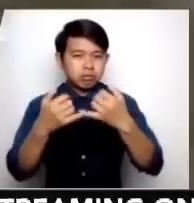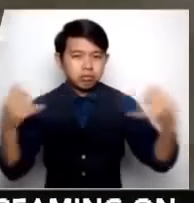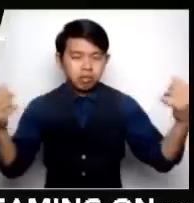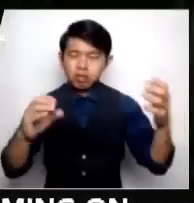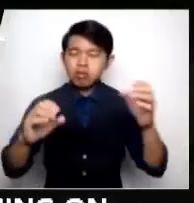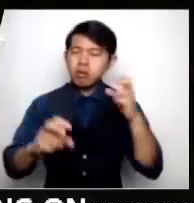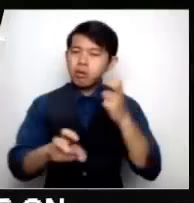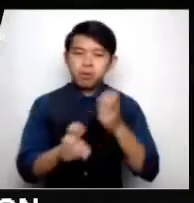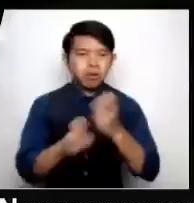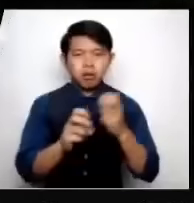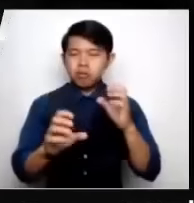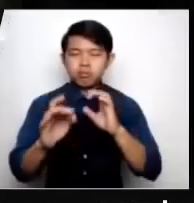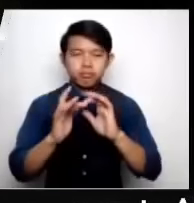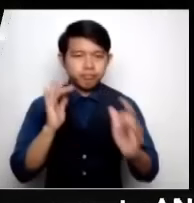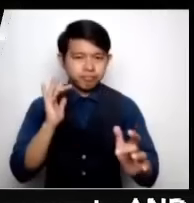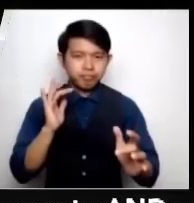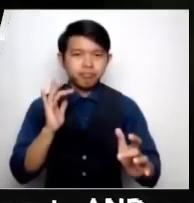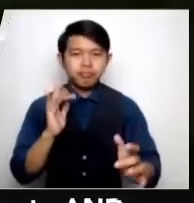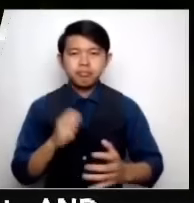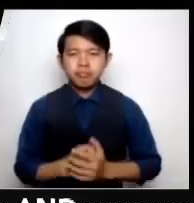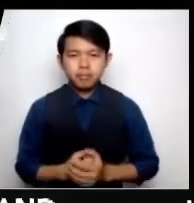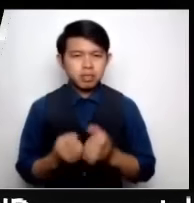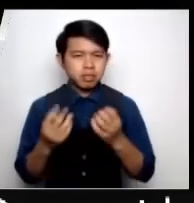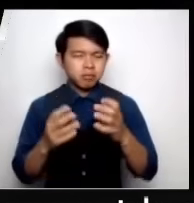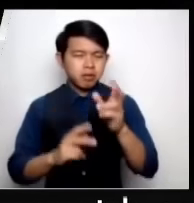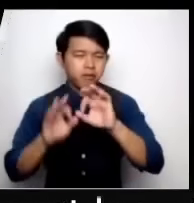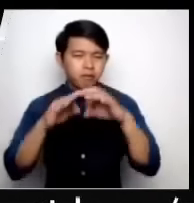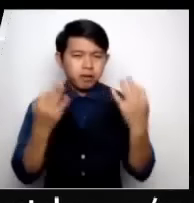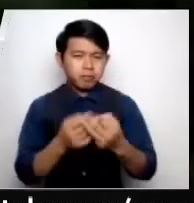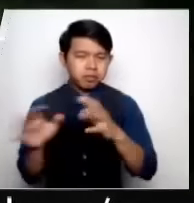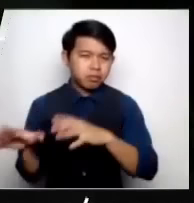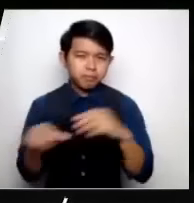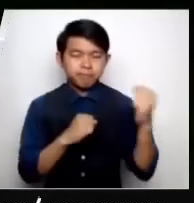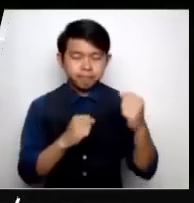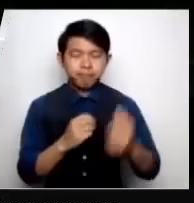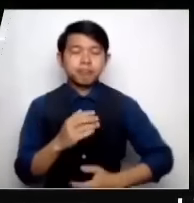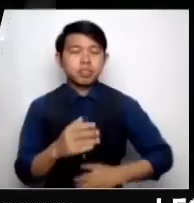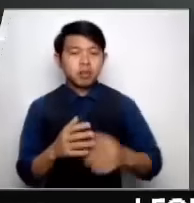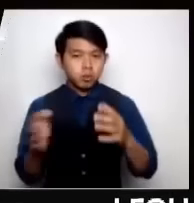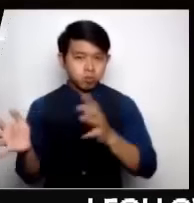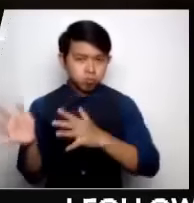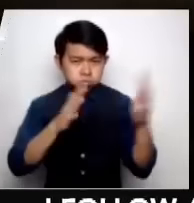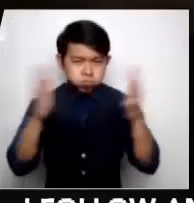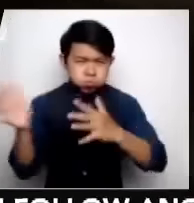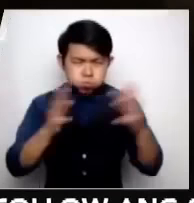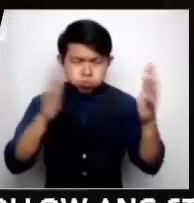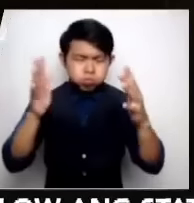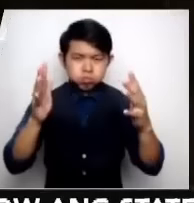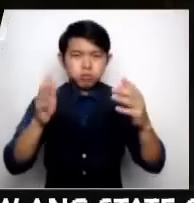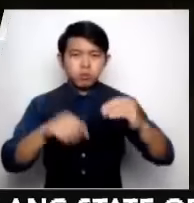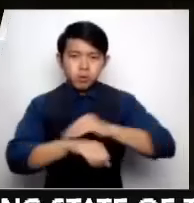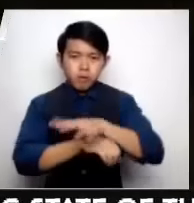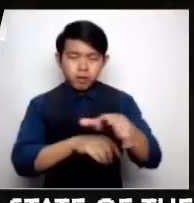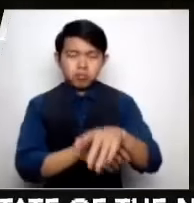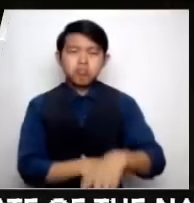inilikas. Ramdam din ang hagupit ng bagyong Marce sa Sarat, Ilocos Norte. At Lawag